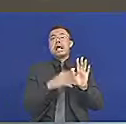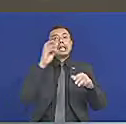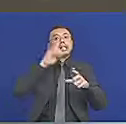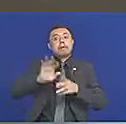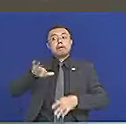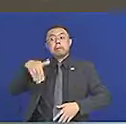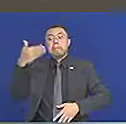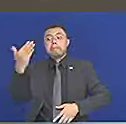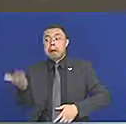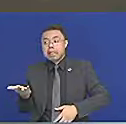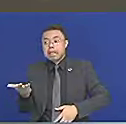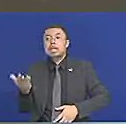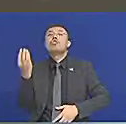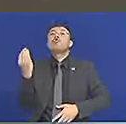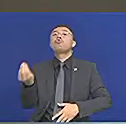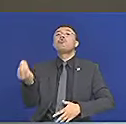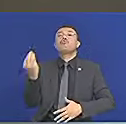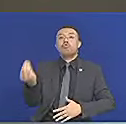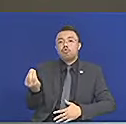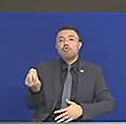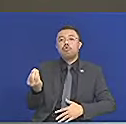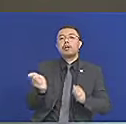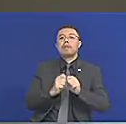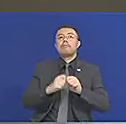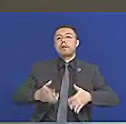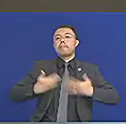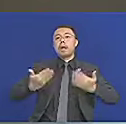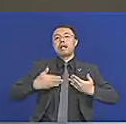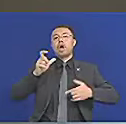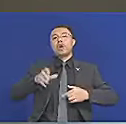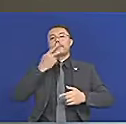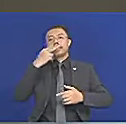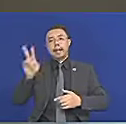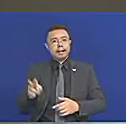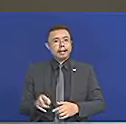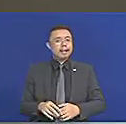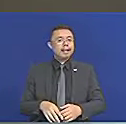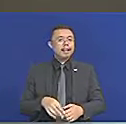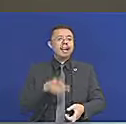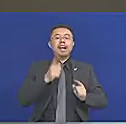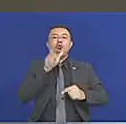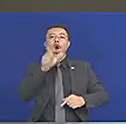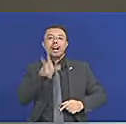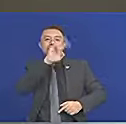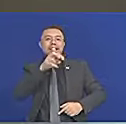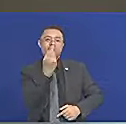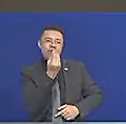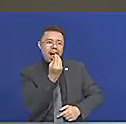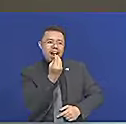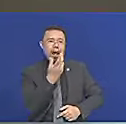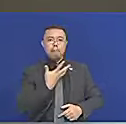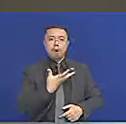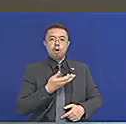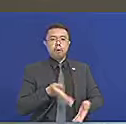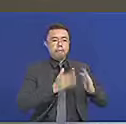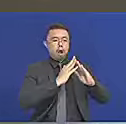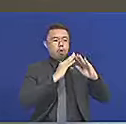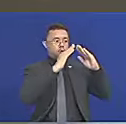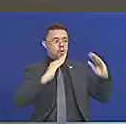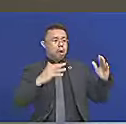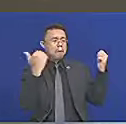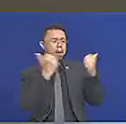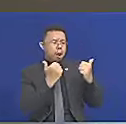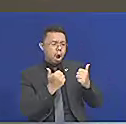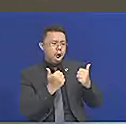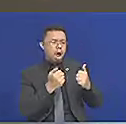kematian pun dinantikan dan membahagiakan. Coba kalau orang mau cari uang, mau punya rumah bagus, mau kenal,